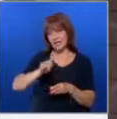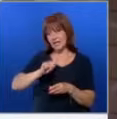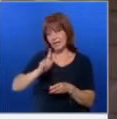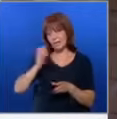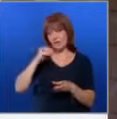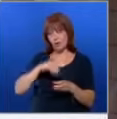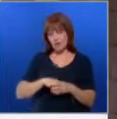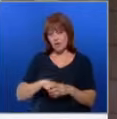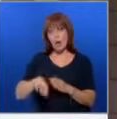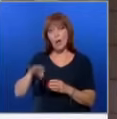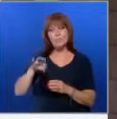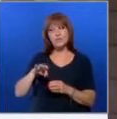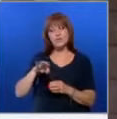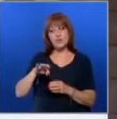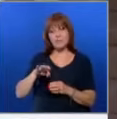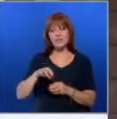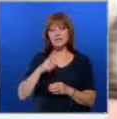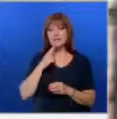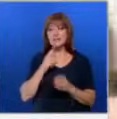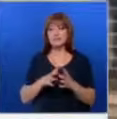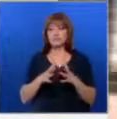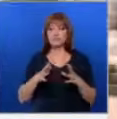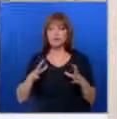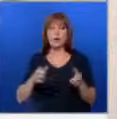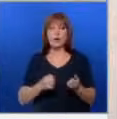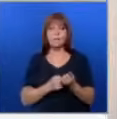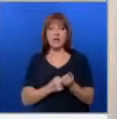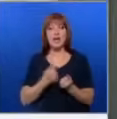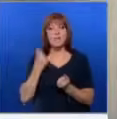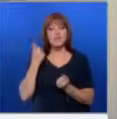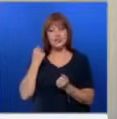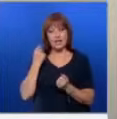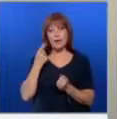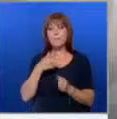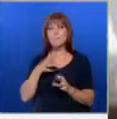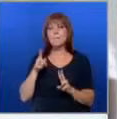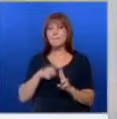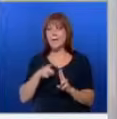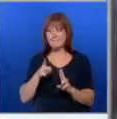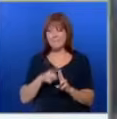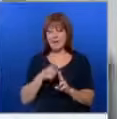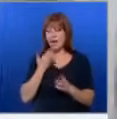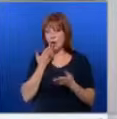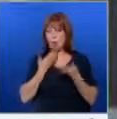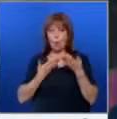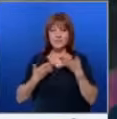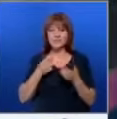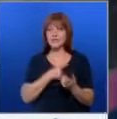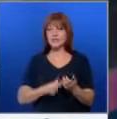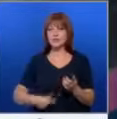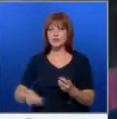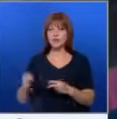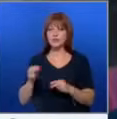Доколкото виждам, заявката на колегите от ДСБ е за максимално широка подкрепа. Вчера Продължаваме промяната обсъдиха идеята на национално съвещание.